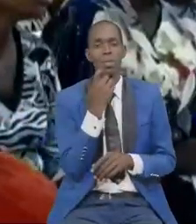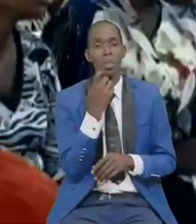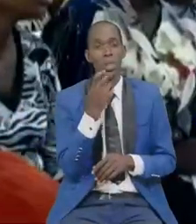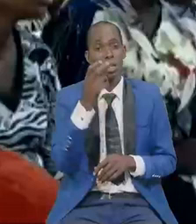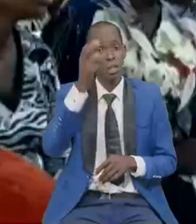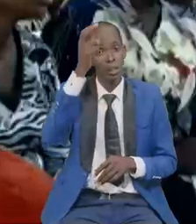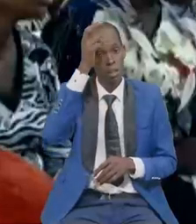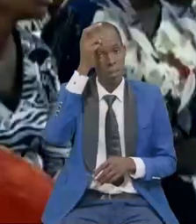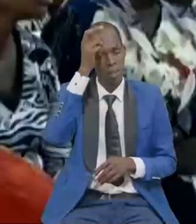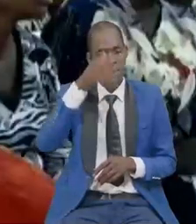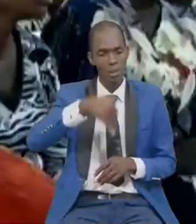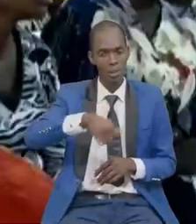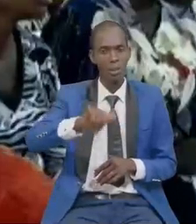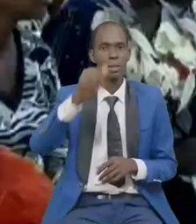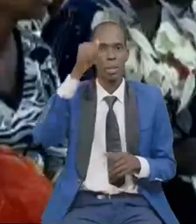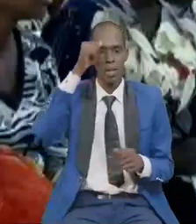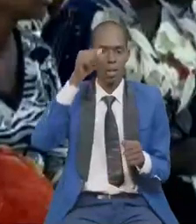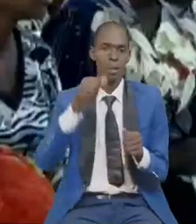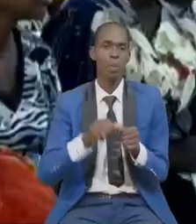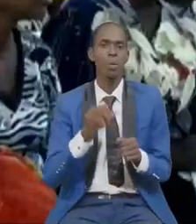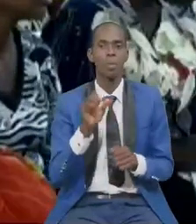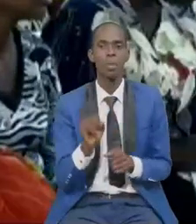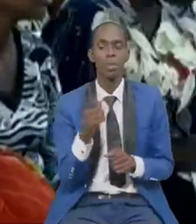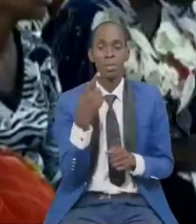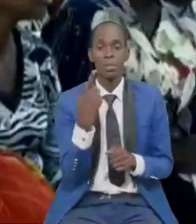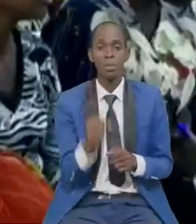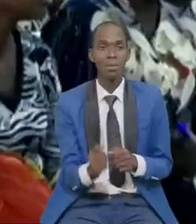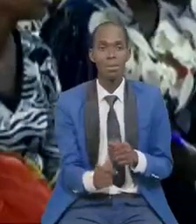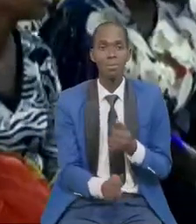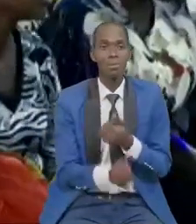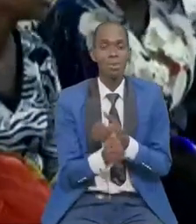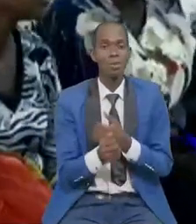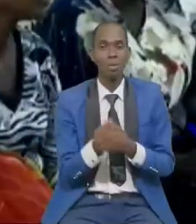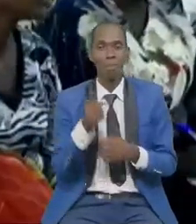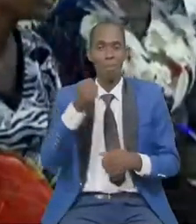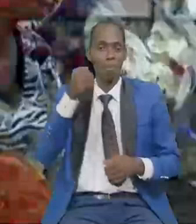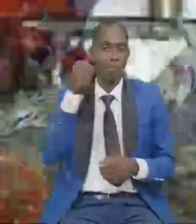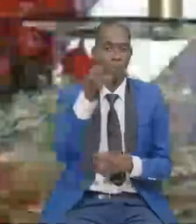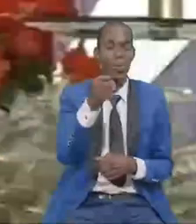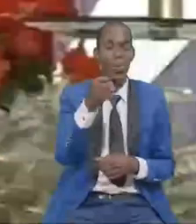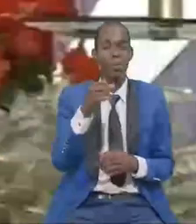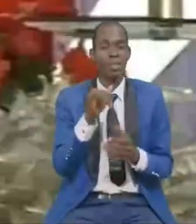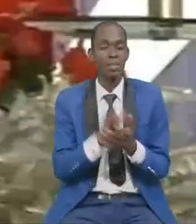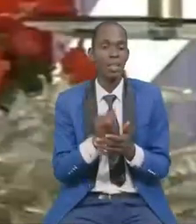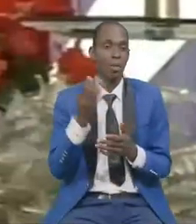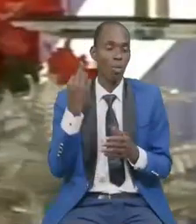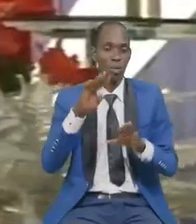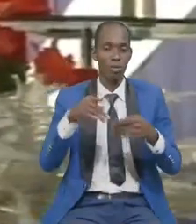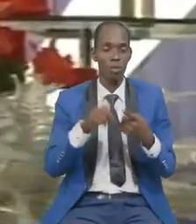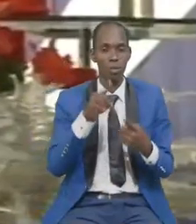Satan se rappelle le coup mortel qu'il a reçu sur la croix du calvaire.